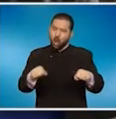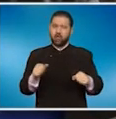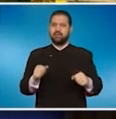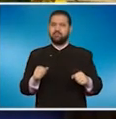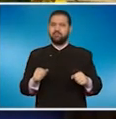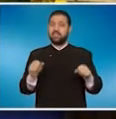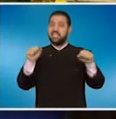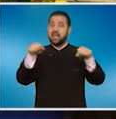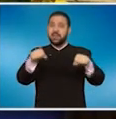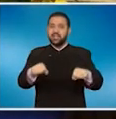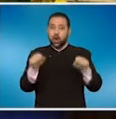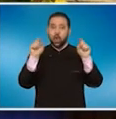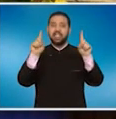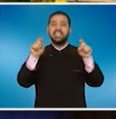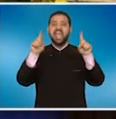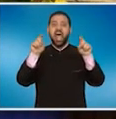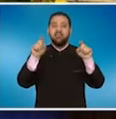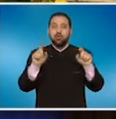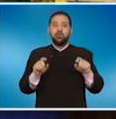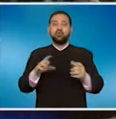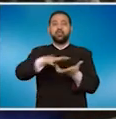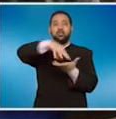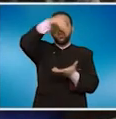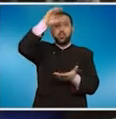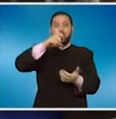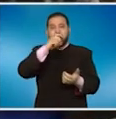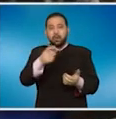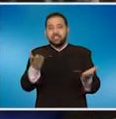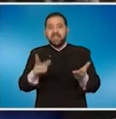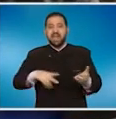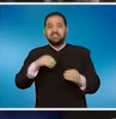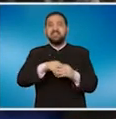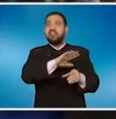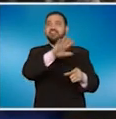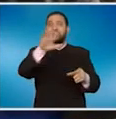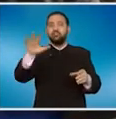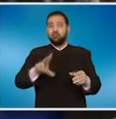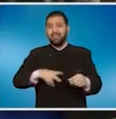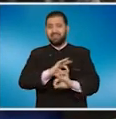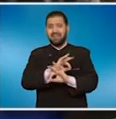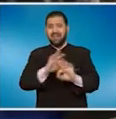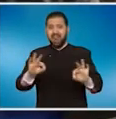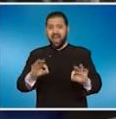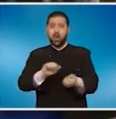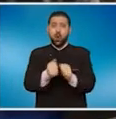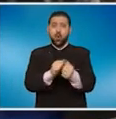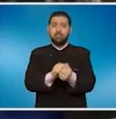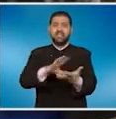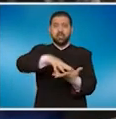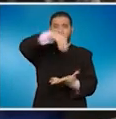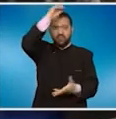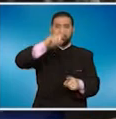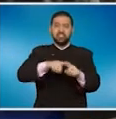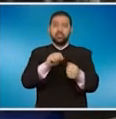stăpânilor, stăpânitorul întrunii cu acestui veac, împotriva duhurilor răutății care sunt în văzduhuri. Foarte clar, deci avem o luptă duhovnicească